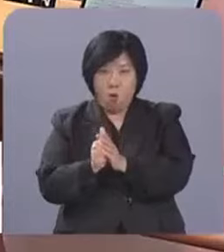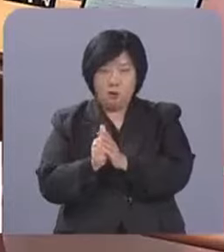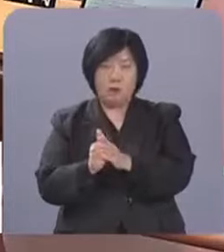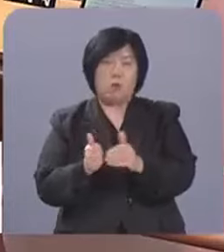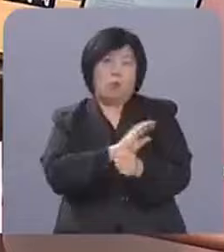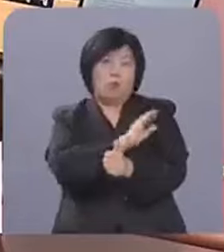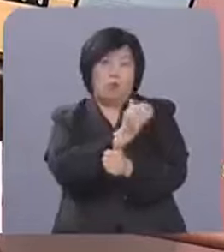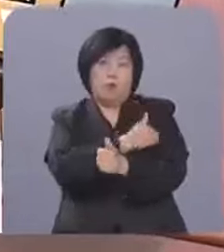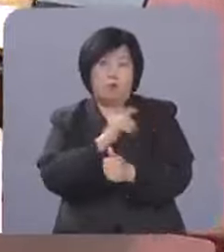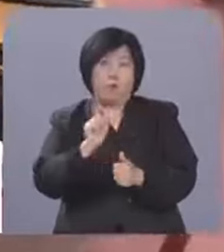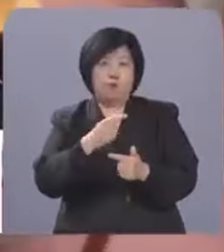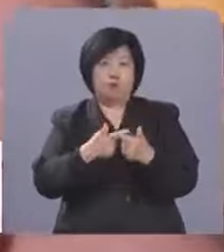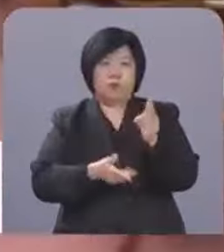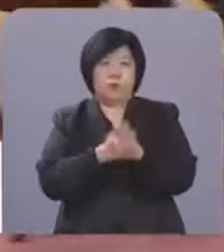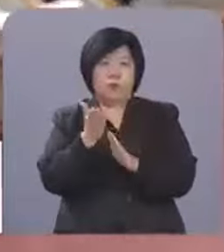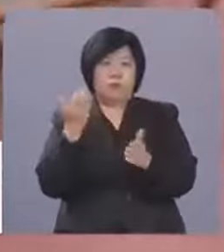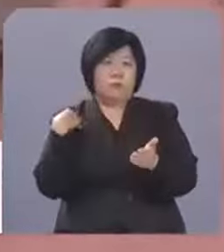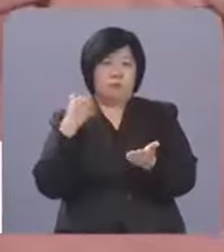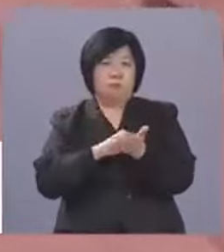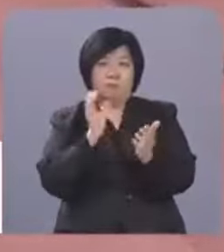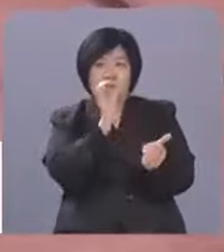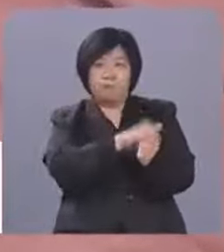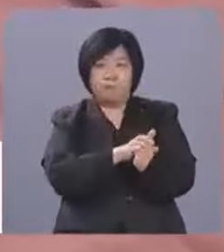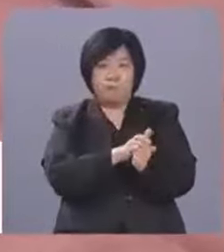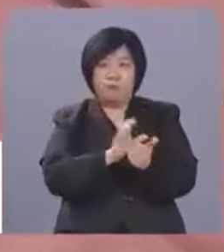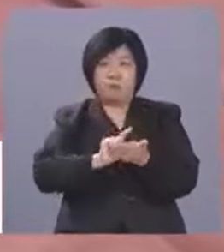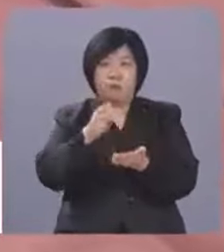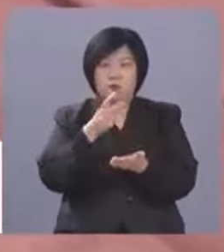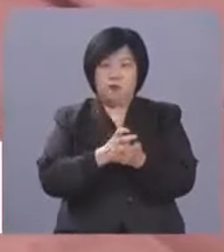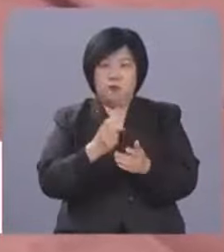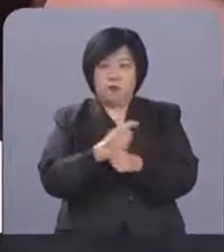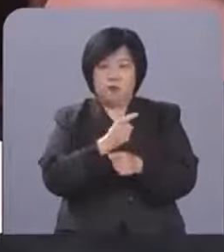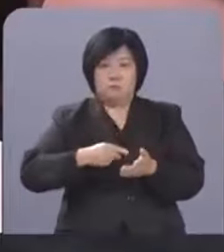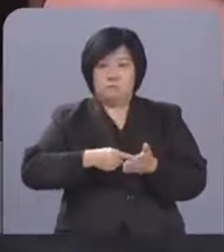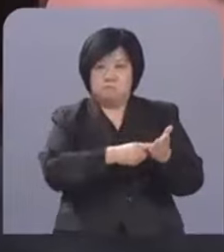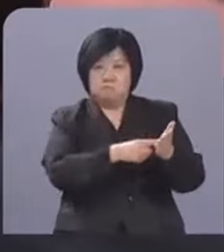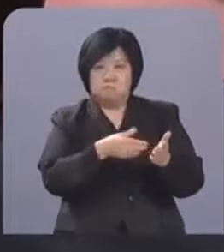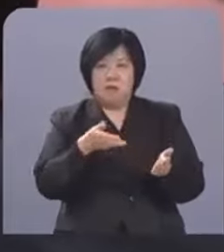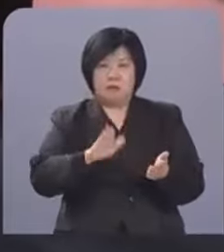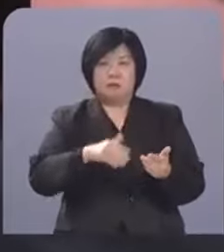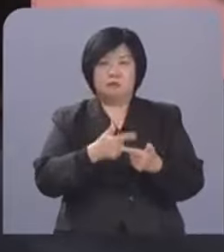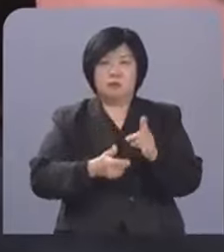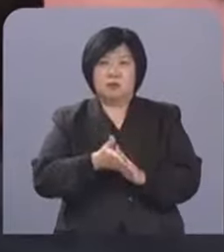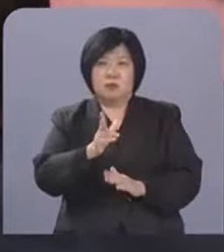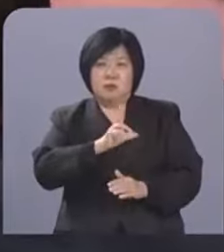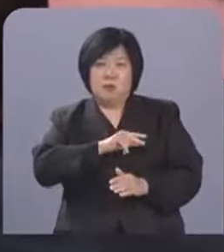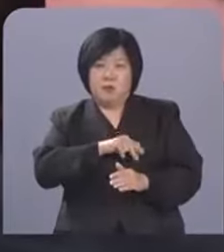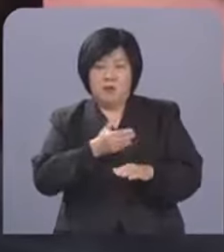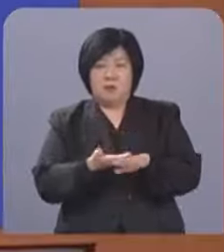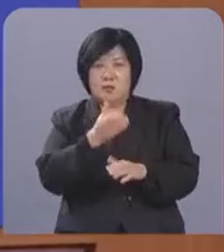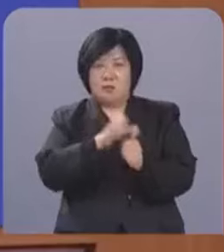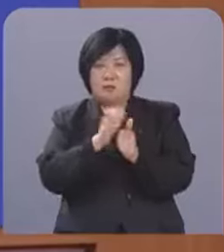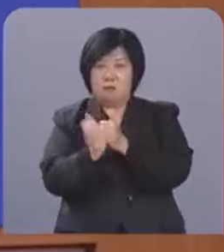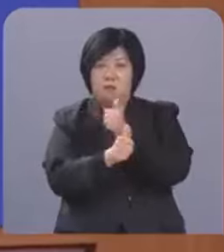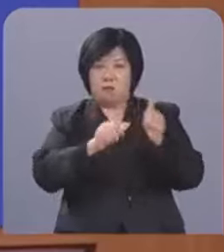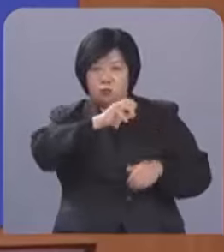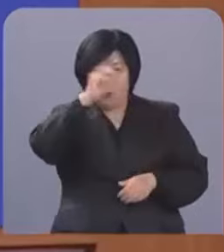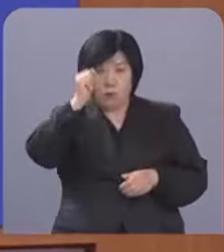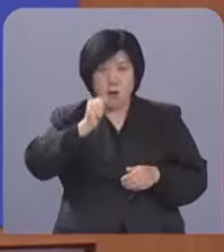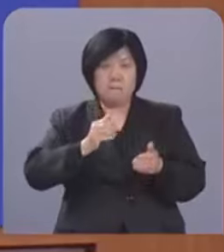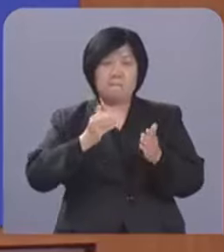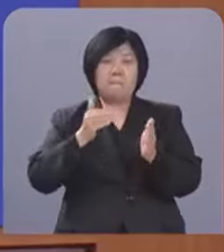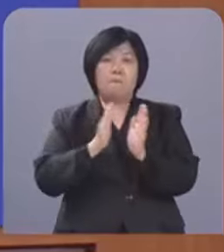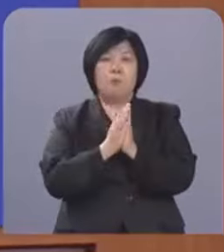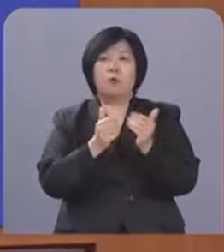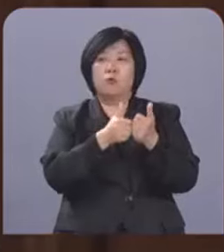권한을 부산시장으로 돌리는 조례 개정을 추진했습니다. 하지만 부산시의회 상임위를 통과한 조례는 본회의 문턱을